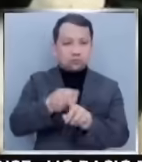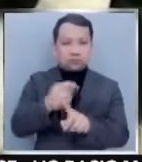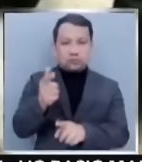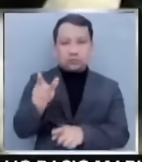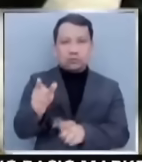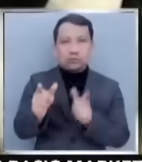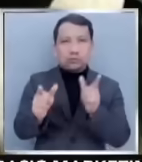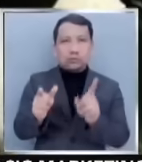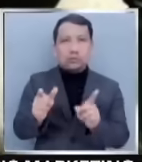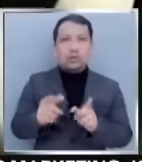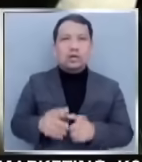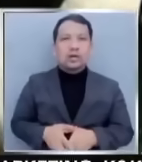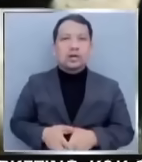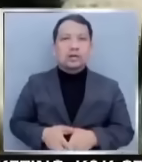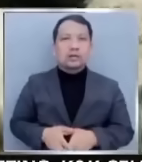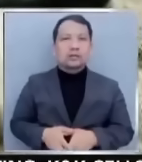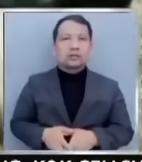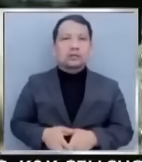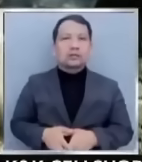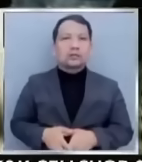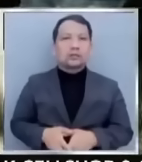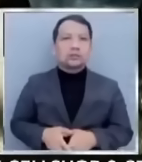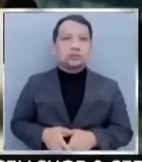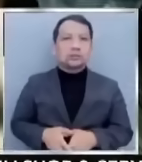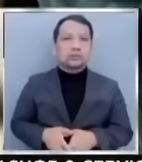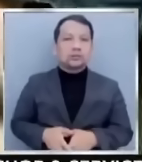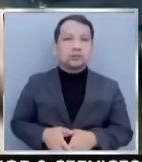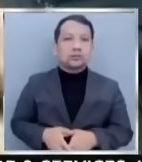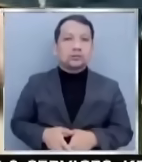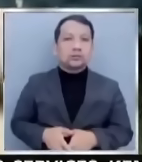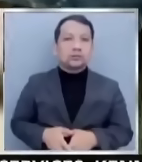October 2021. Anak ko! Anak ko! Wang anak ko!